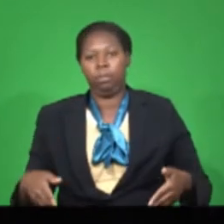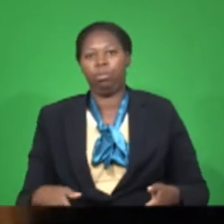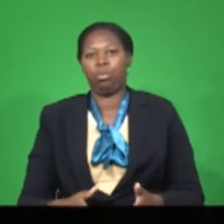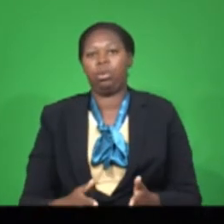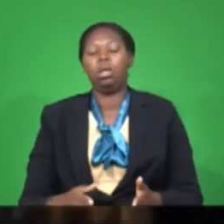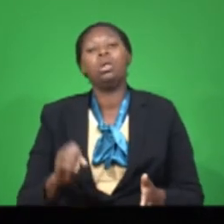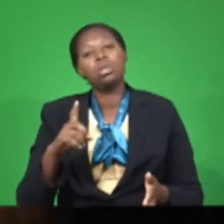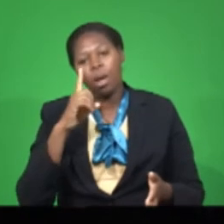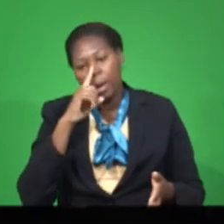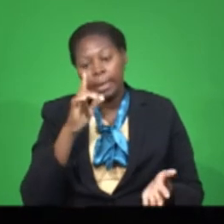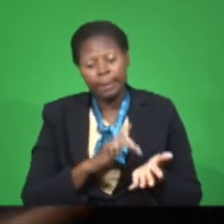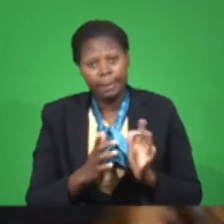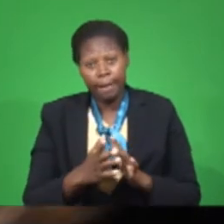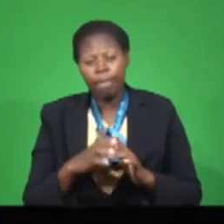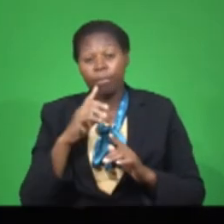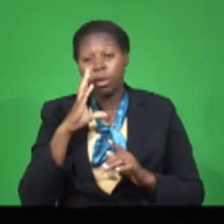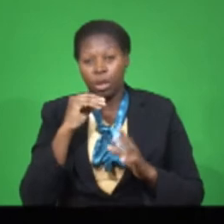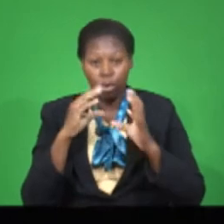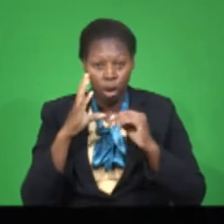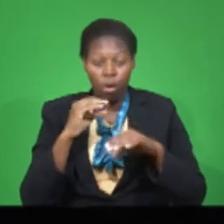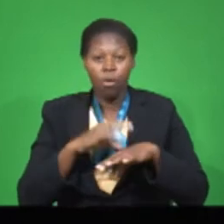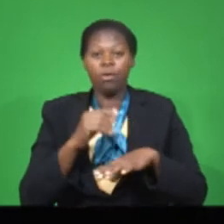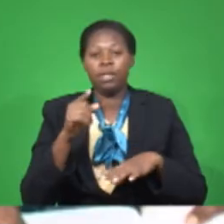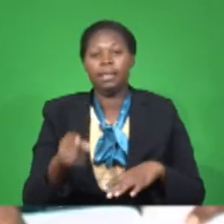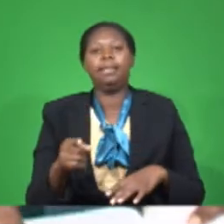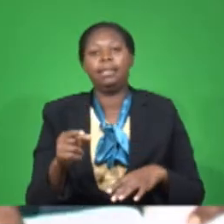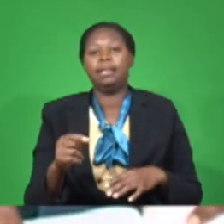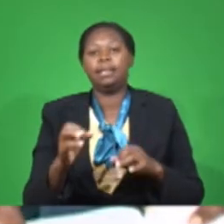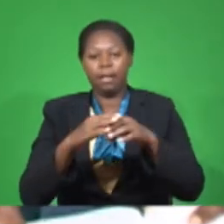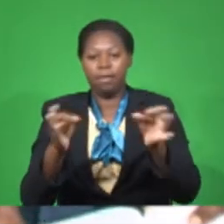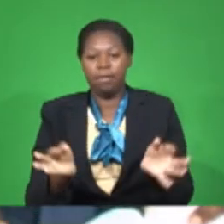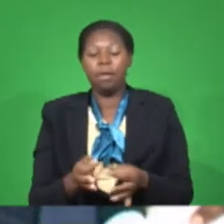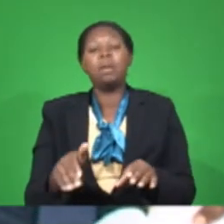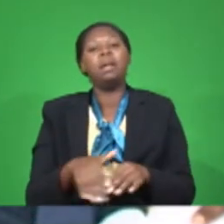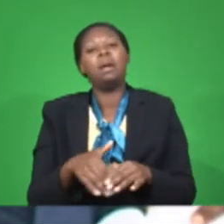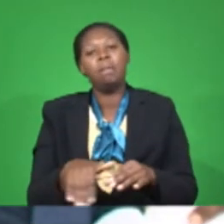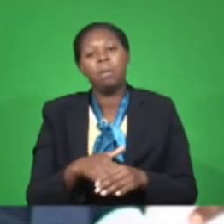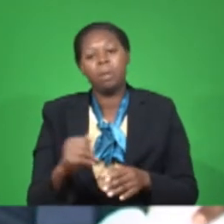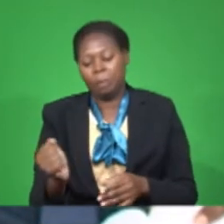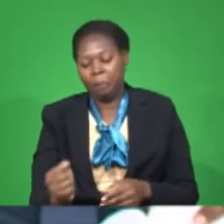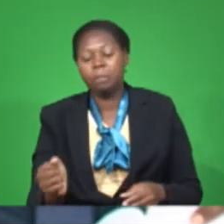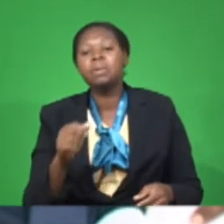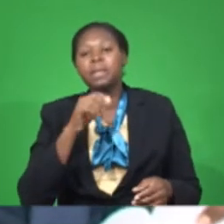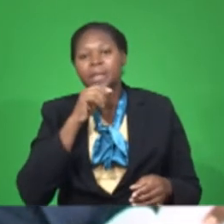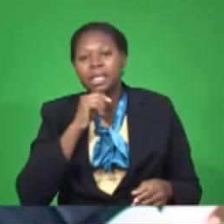Vama mbuya wake di Rakabi. Chifeve chakabwa kujiriku. Kadari mazwa nukono za amba na unambuye.